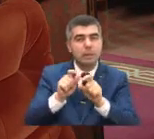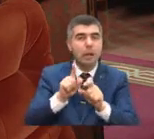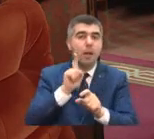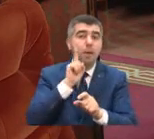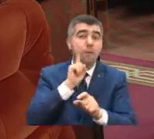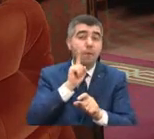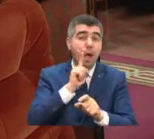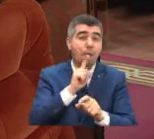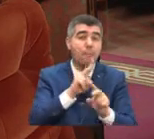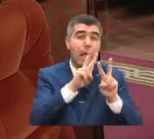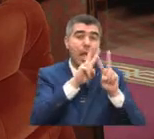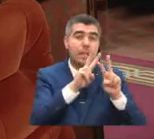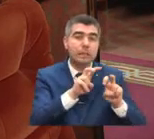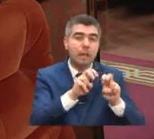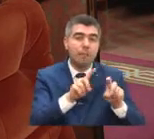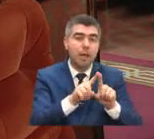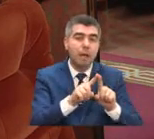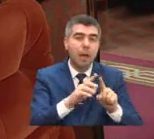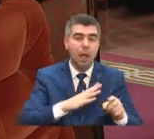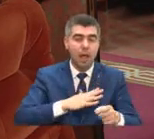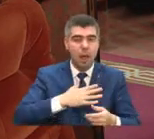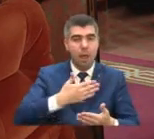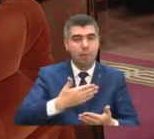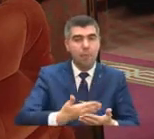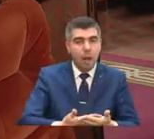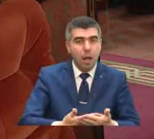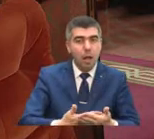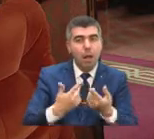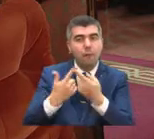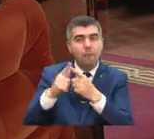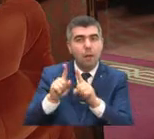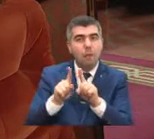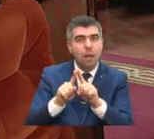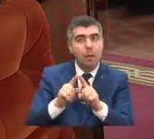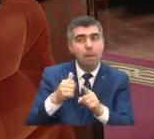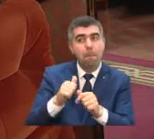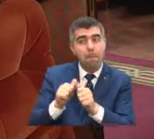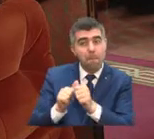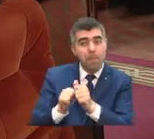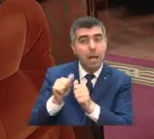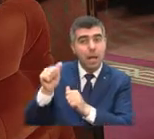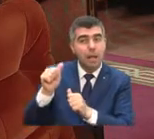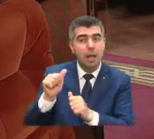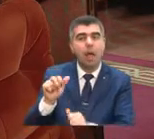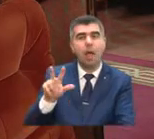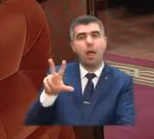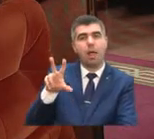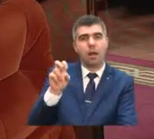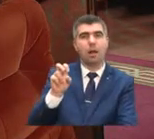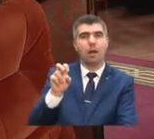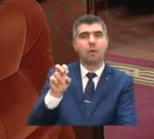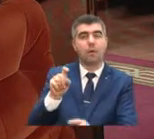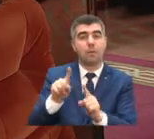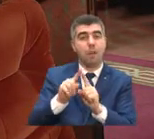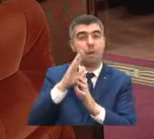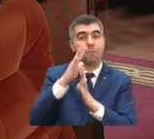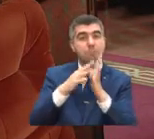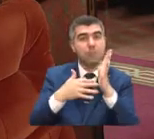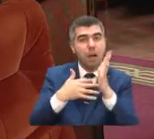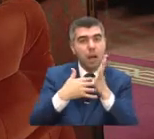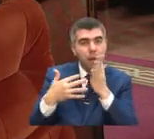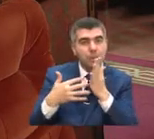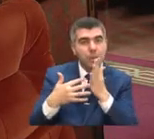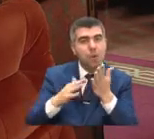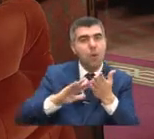اللي موجودين في الدواوير اللي يمكن تعرف عزله. باش نقولوا بان البرنامج هو